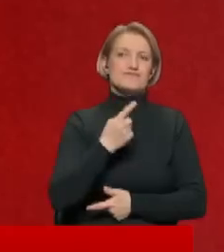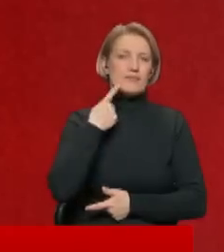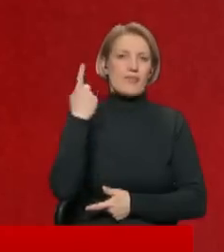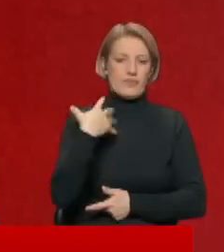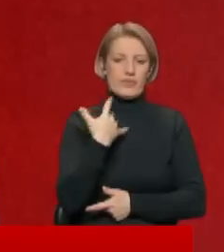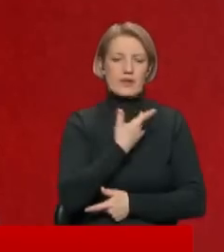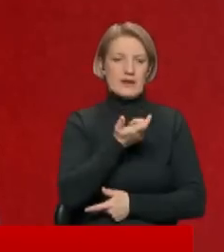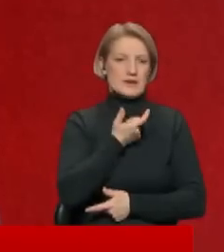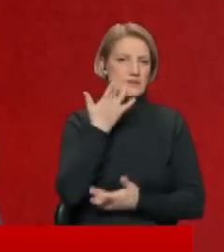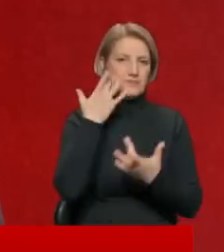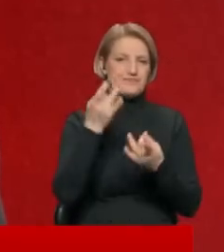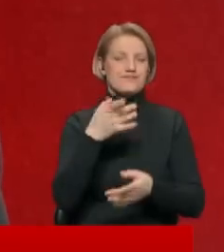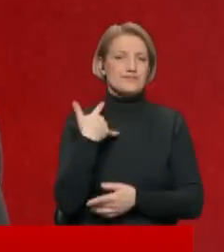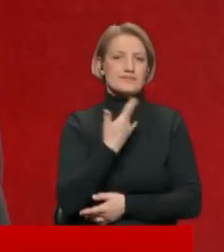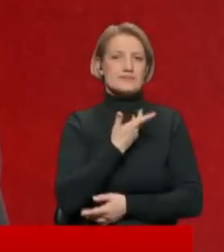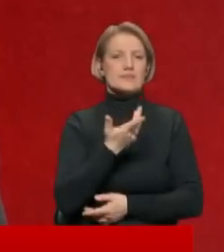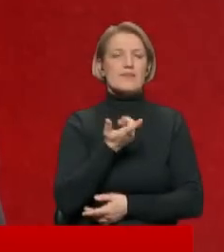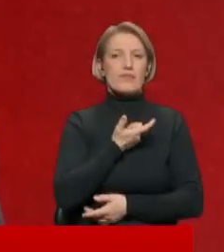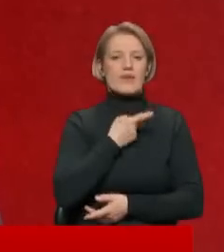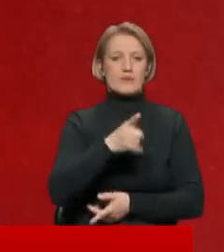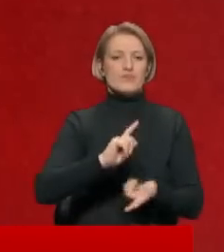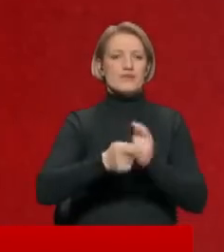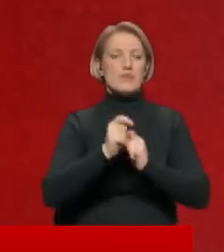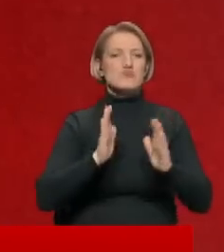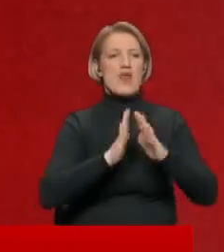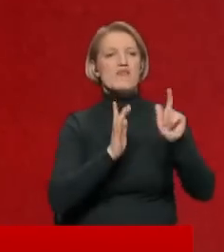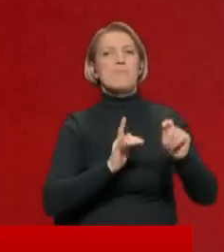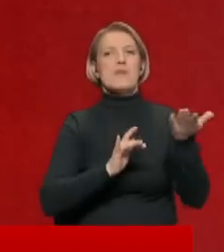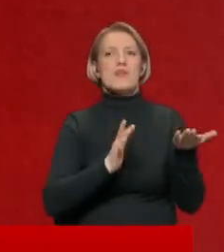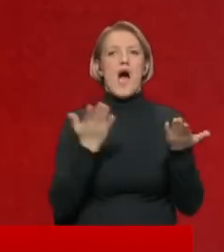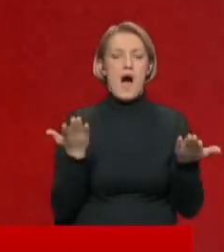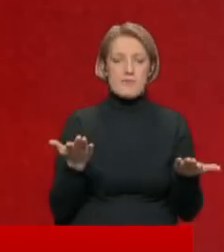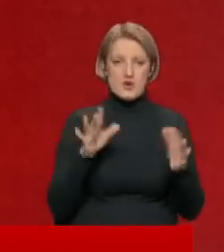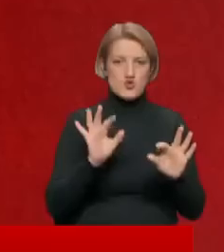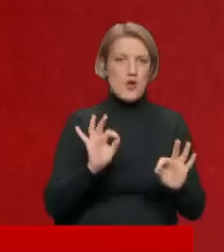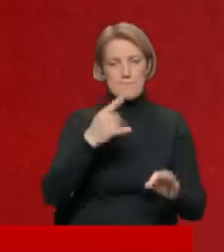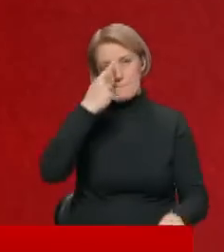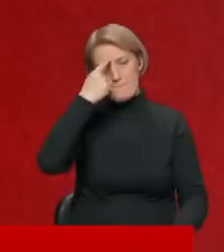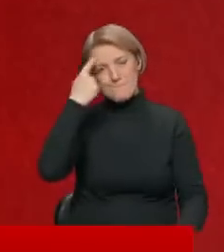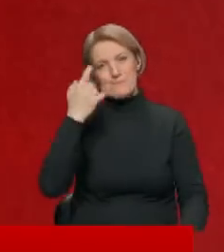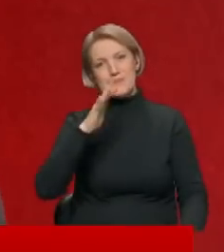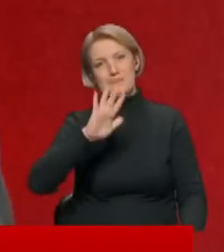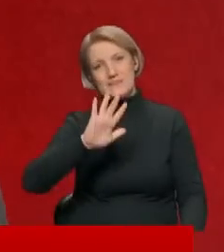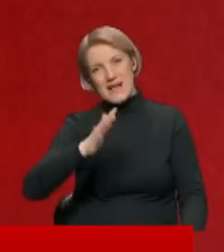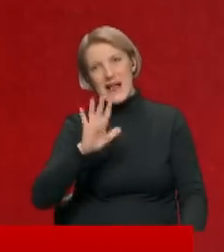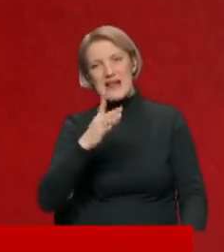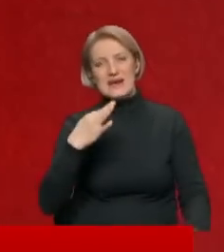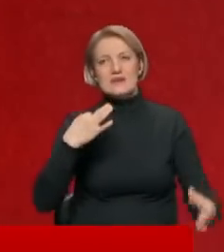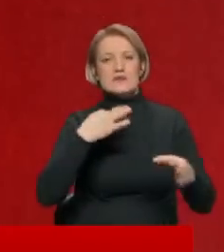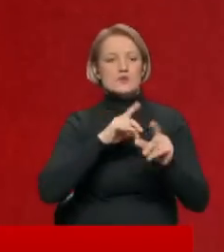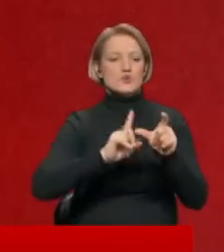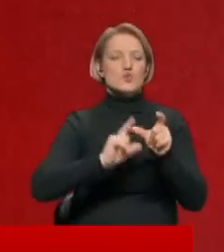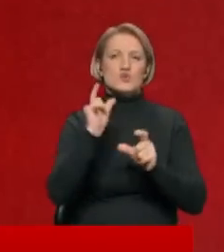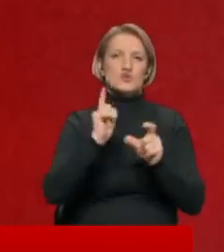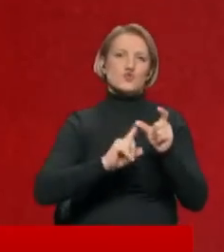anayasa hükmü de ortada bu anayasayı bu değişikliği muhalefet yapmadık ama şöyle bir varsayımla Sayın Uçum